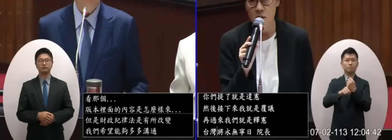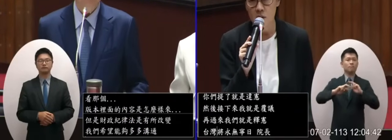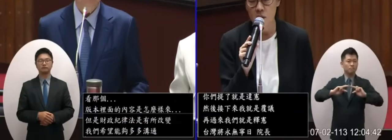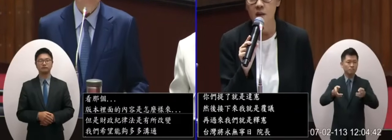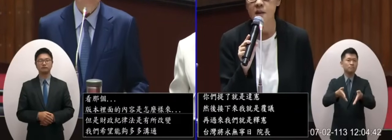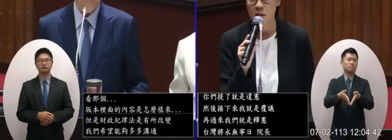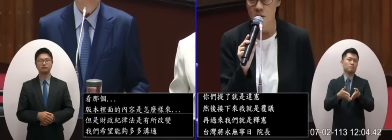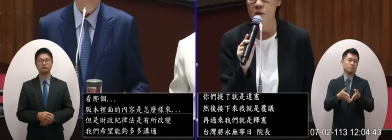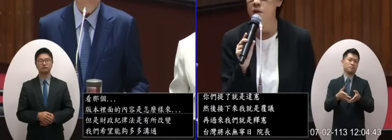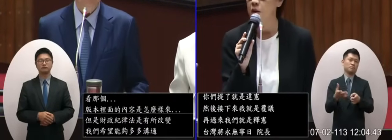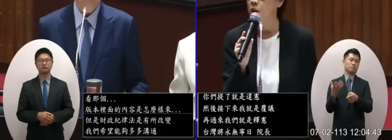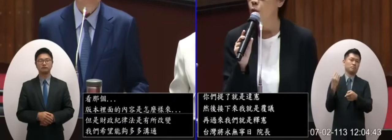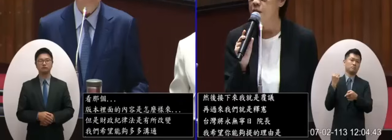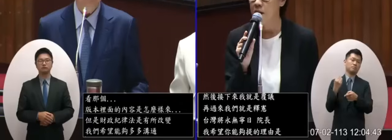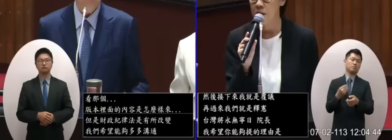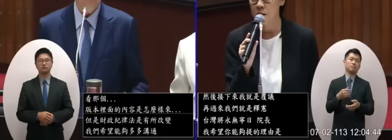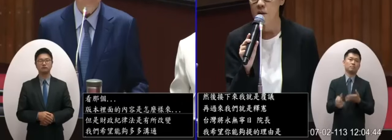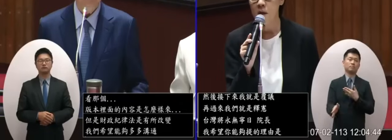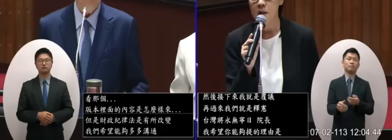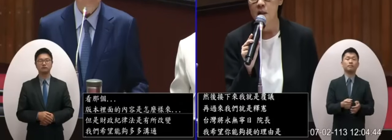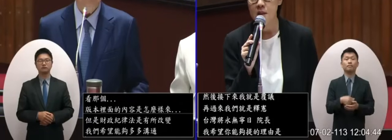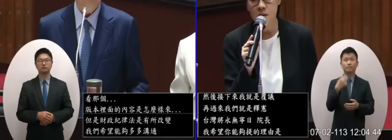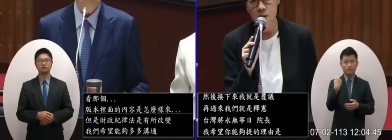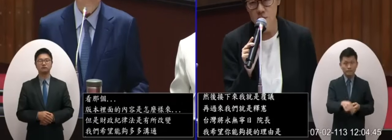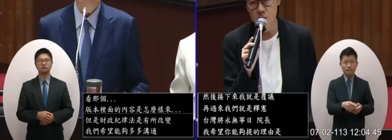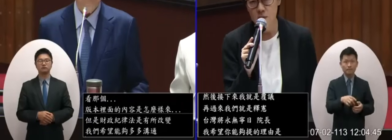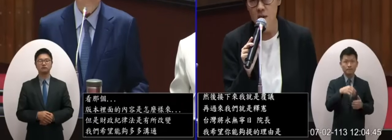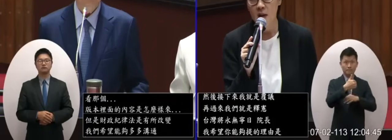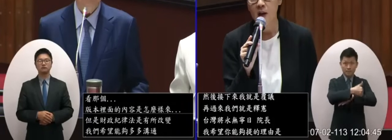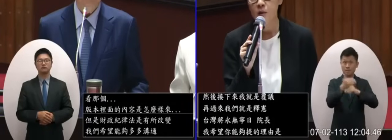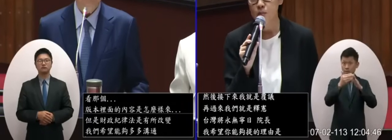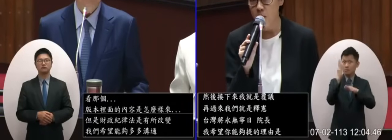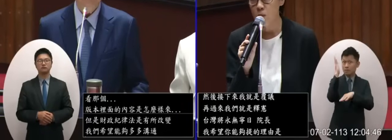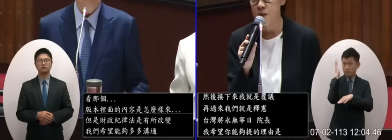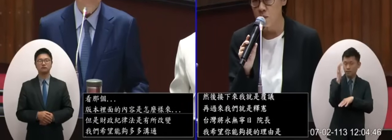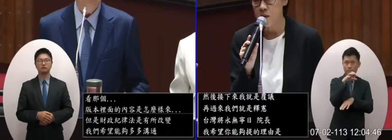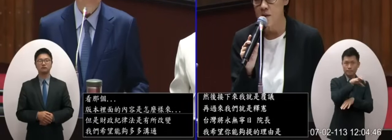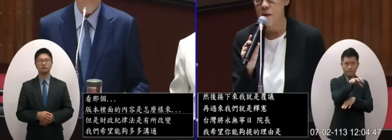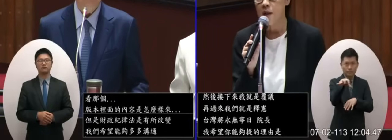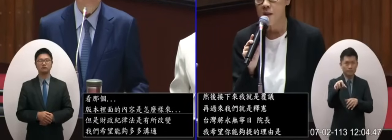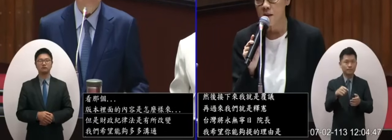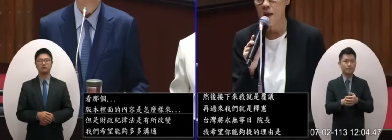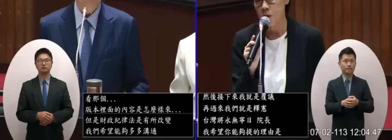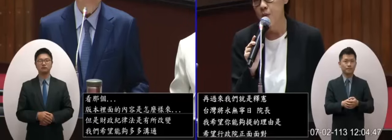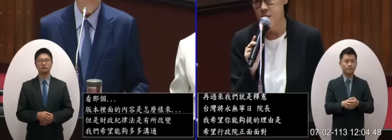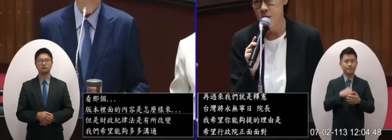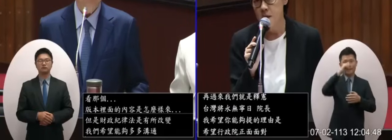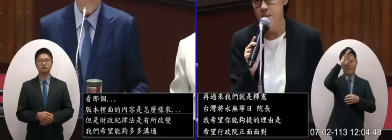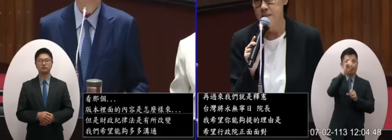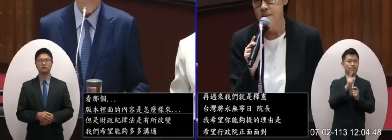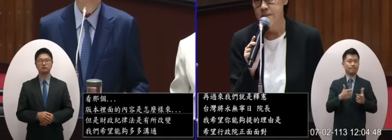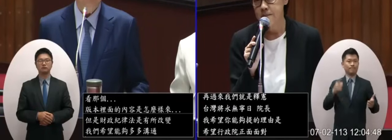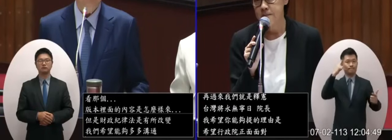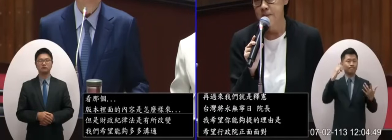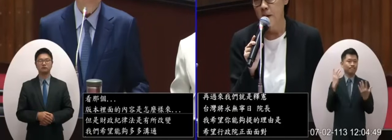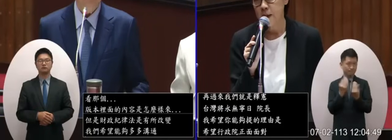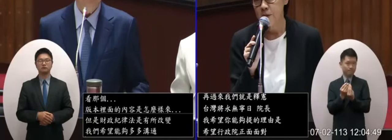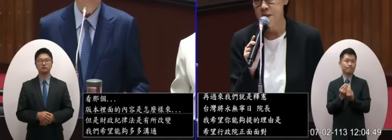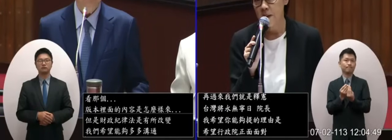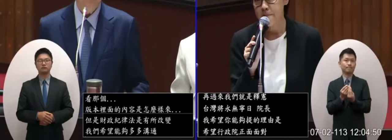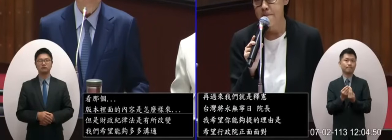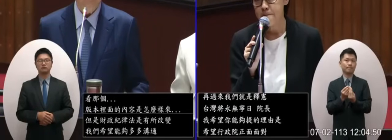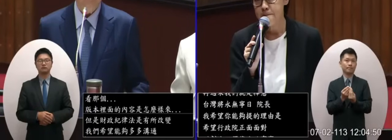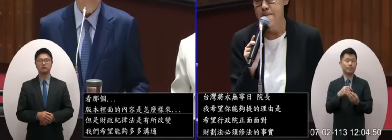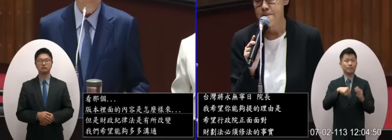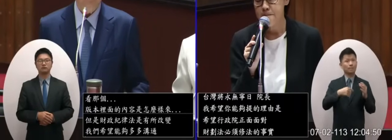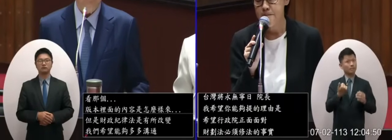实，而且也是我想也是各县市政府还有到目前为止各党的共识，好吗，